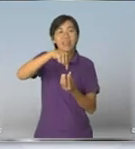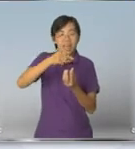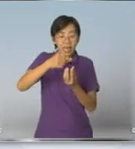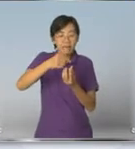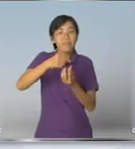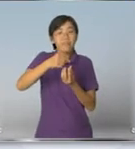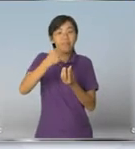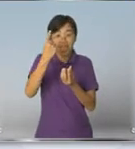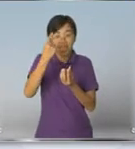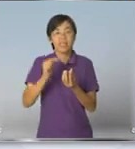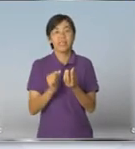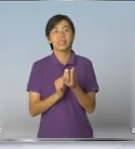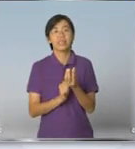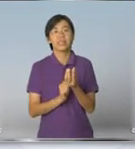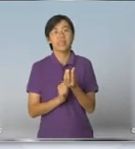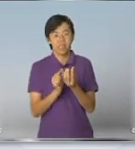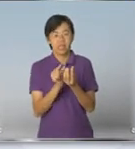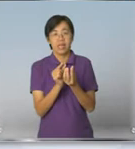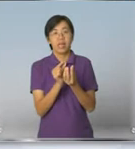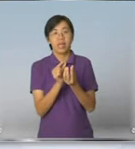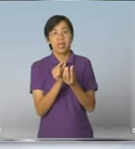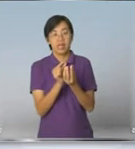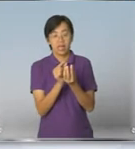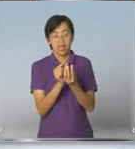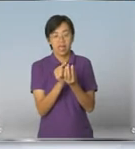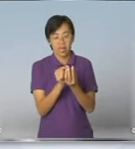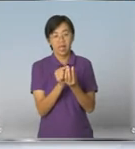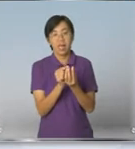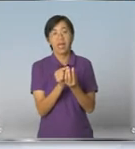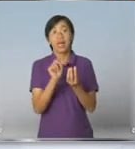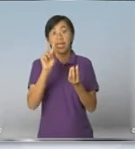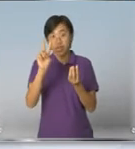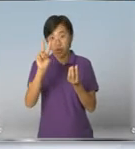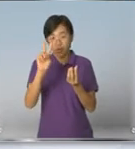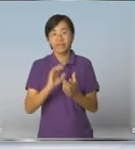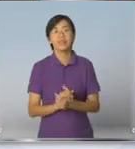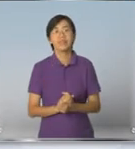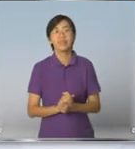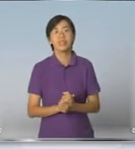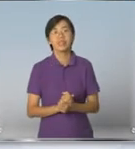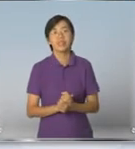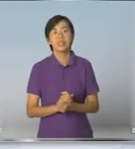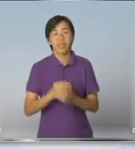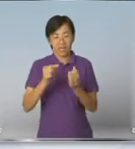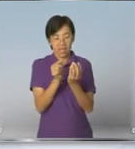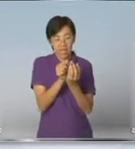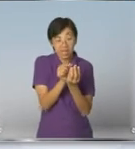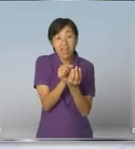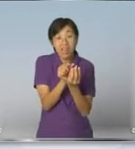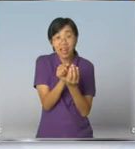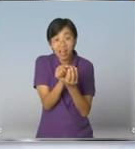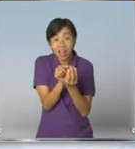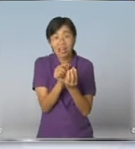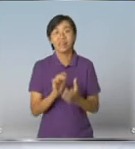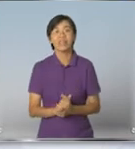างนะคะขึ้นมาหนึ่งกรีดที่2ให้อยู่ระหว่างกลางแต่เป็นแนวขวางน